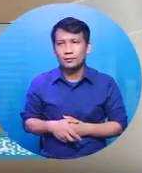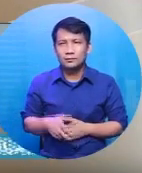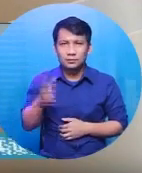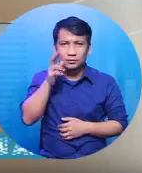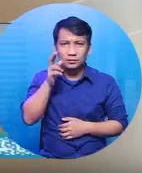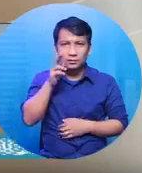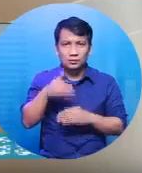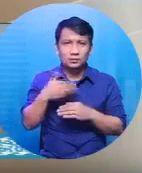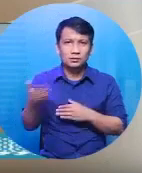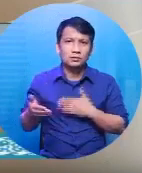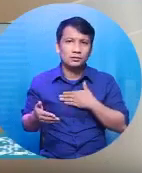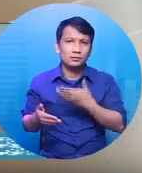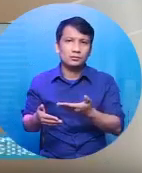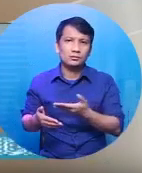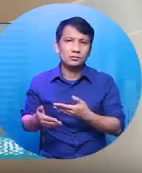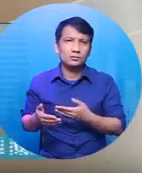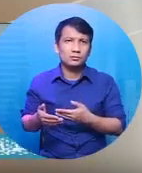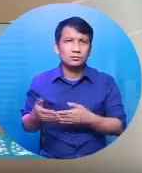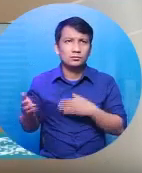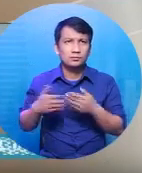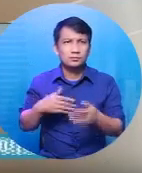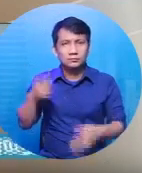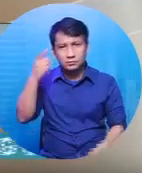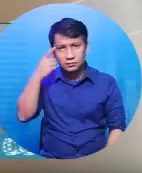magbigay ka raw kusang loob kung kailan mo lang maisipan.